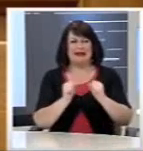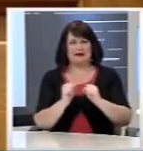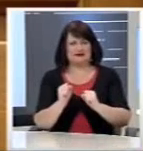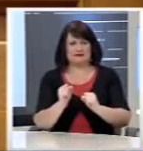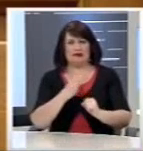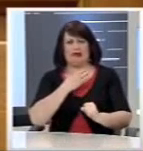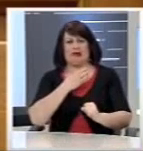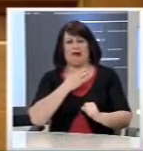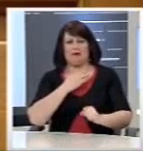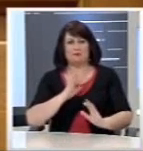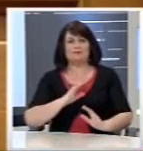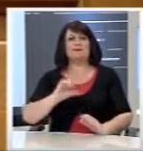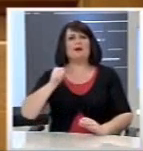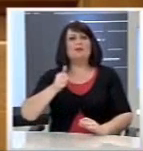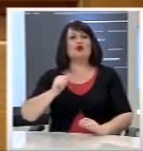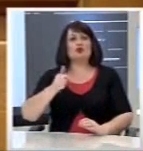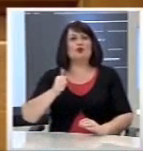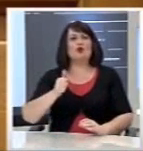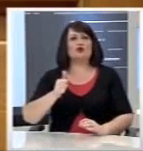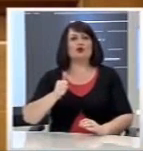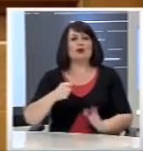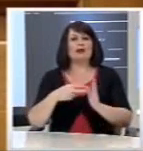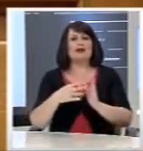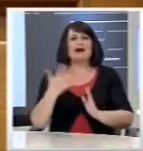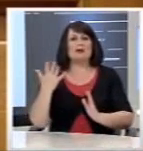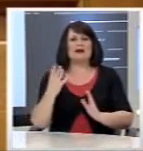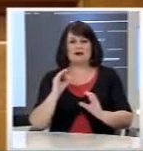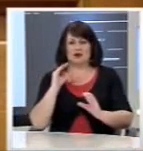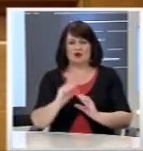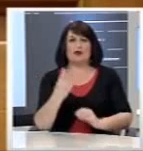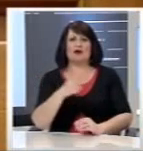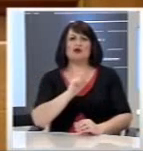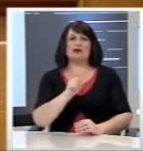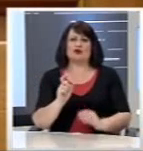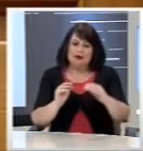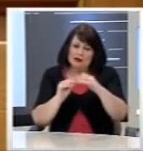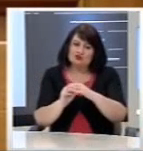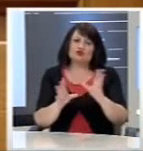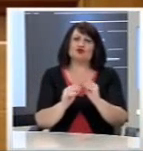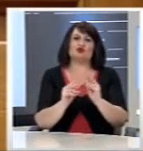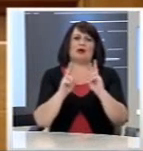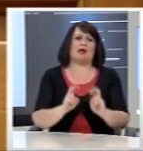δημοσιονομικής, το πρώτο δύσκολο εξάμεινο του 2015 ήταν να αυξήσουμε τον προϋπολογισμό κατά 200 εκατομμύρια στην έρευνα.